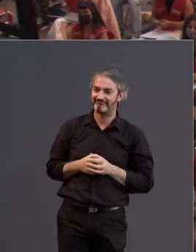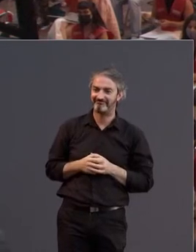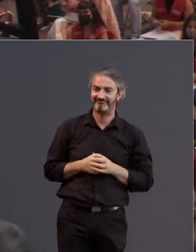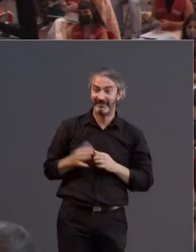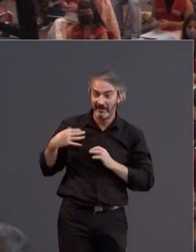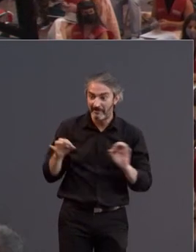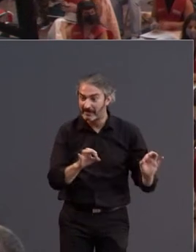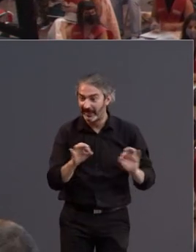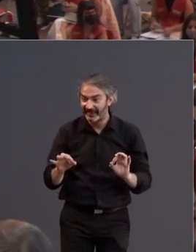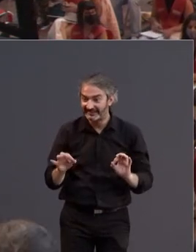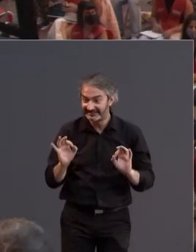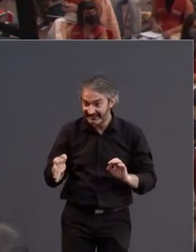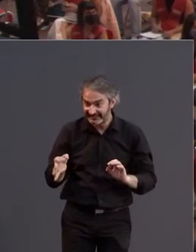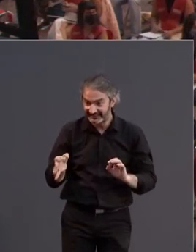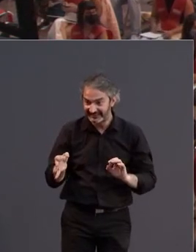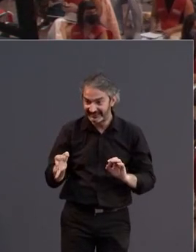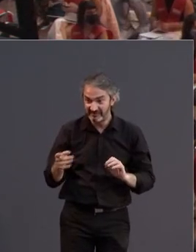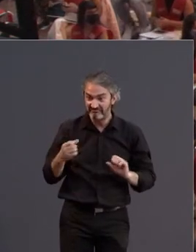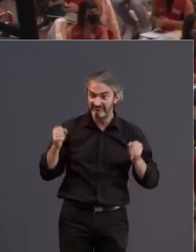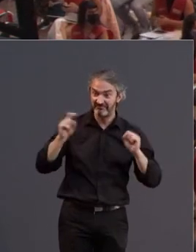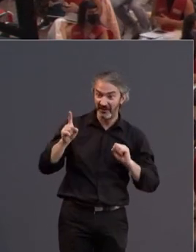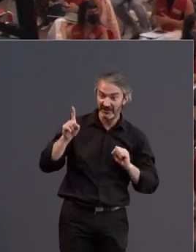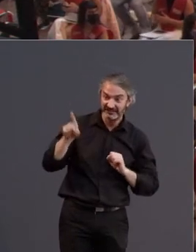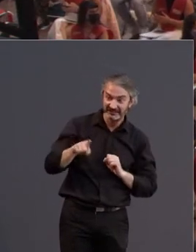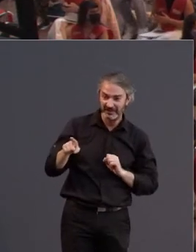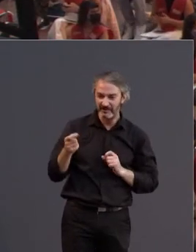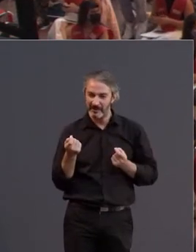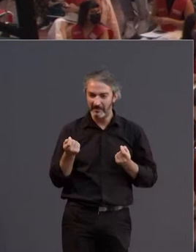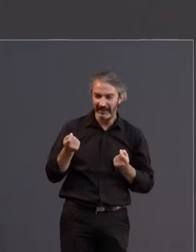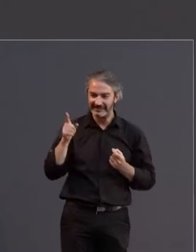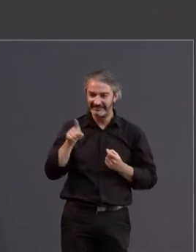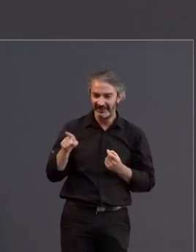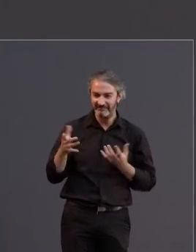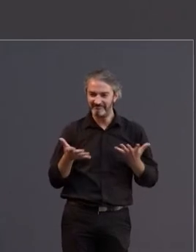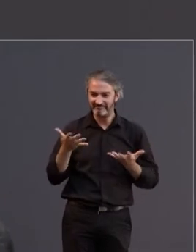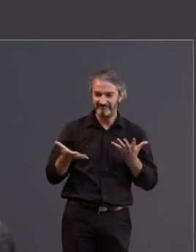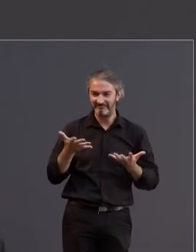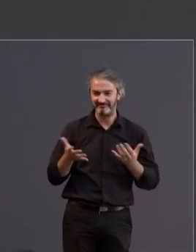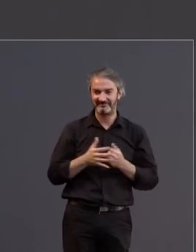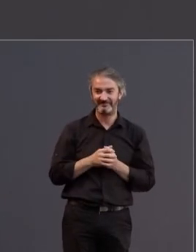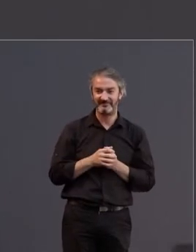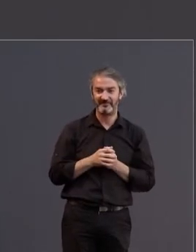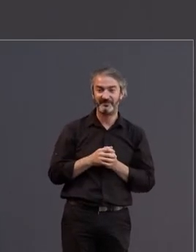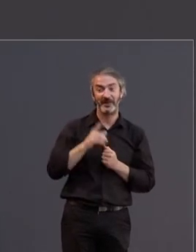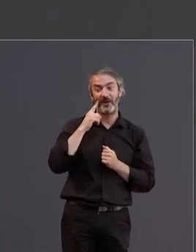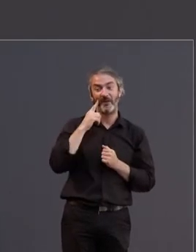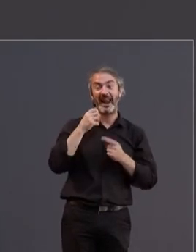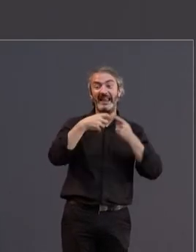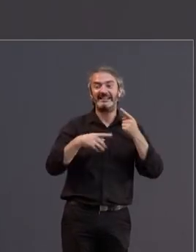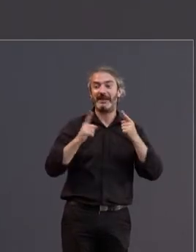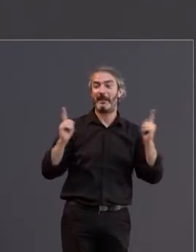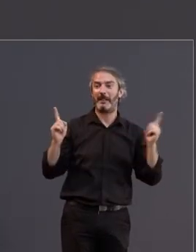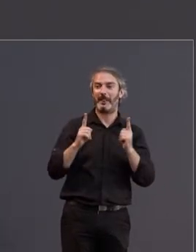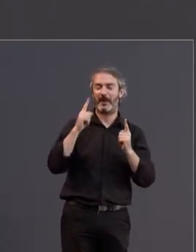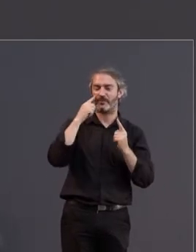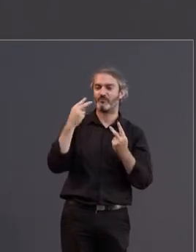Esteu a punt? Matos, no esteu nerviosos? Una mica? No? A més, com que som menys, es veuen